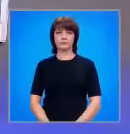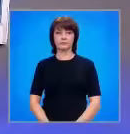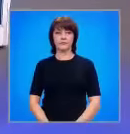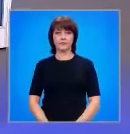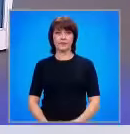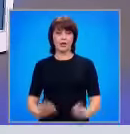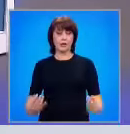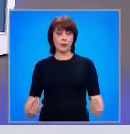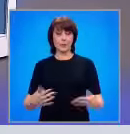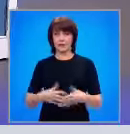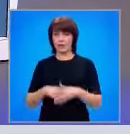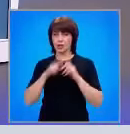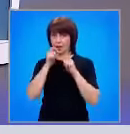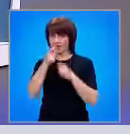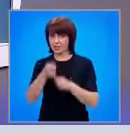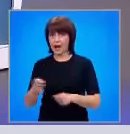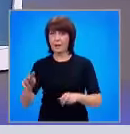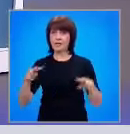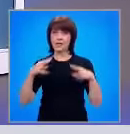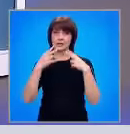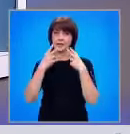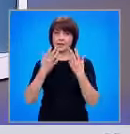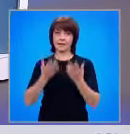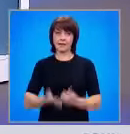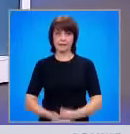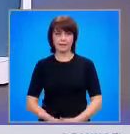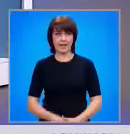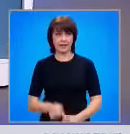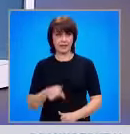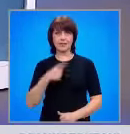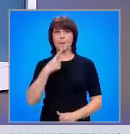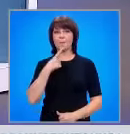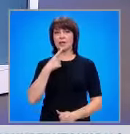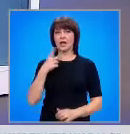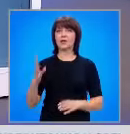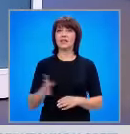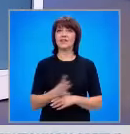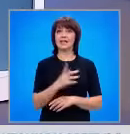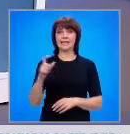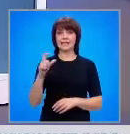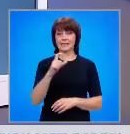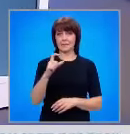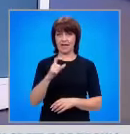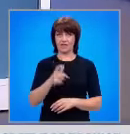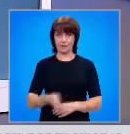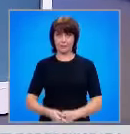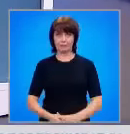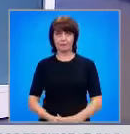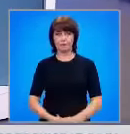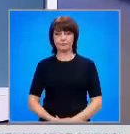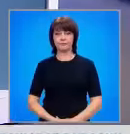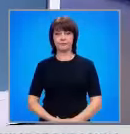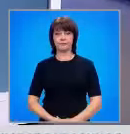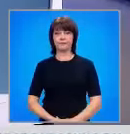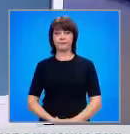Вие сте централните новини по света и у нас. Добър вечер, аз съм Филипа Огнянова. В понеделник, 19 септември, здравейте, аз съм Даниил